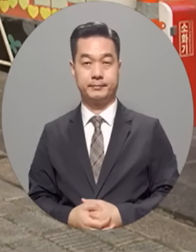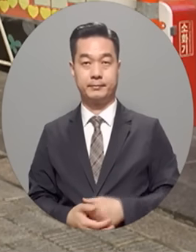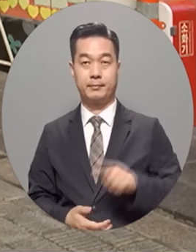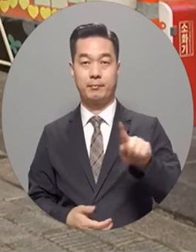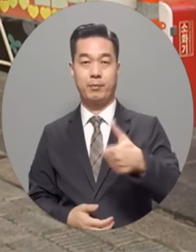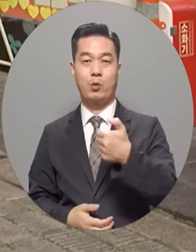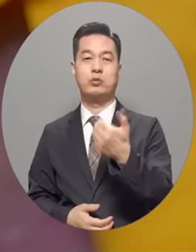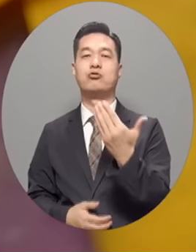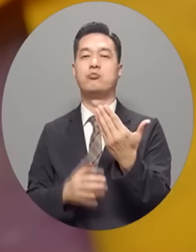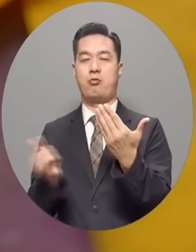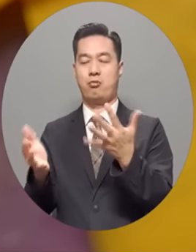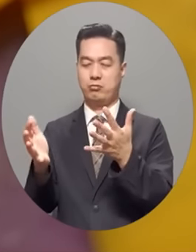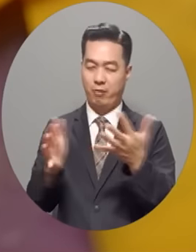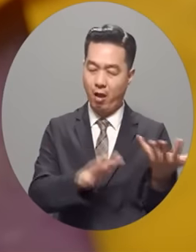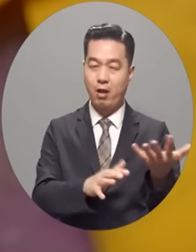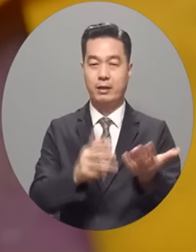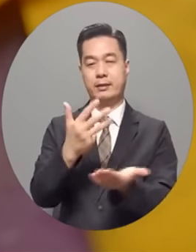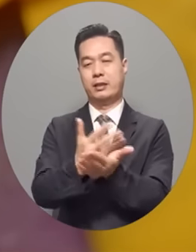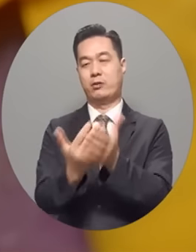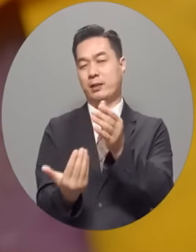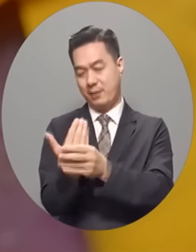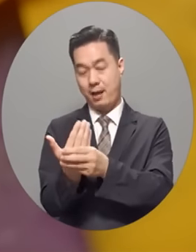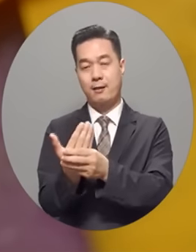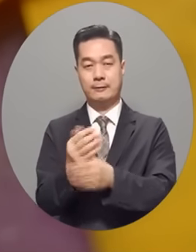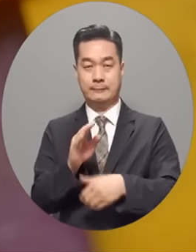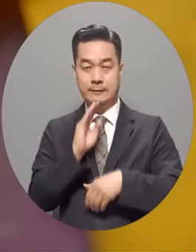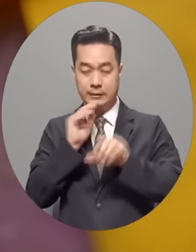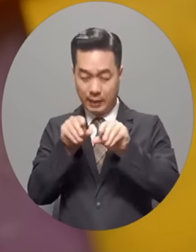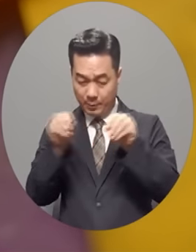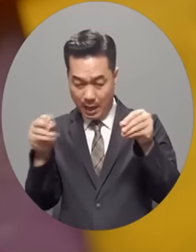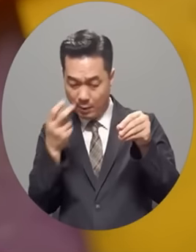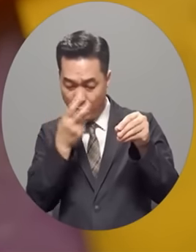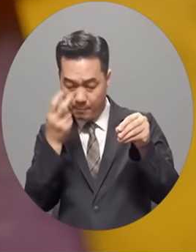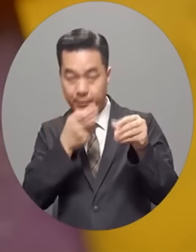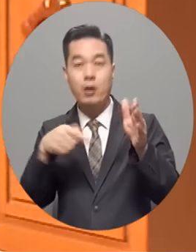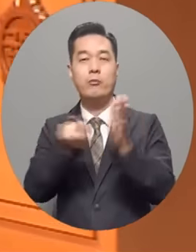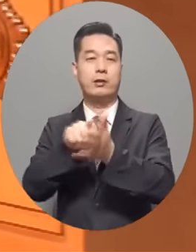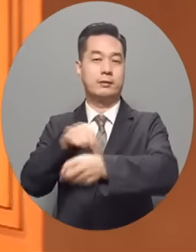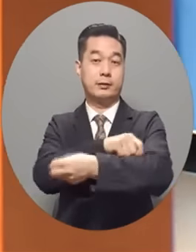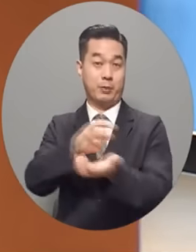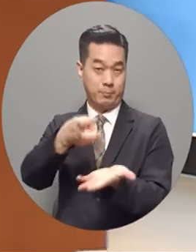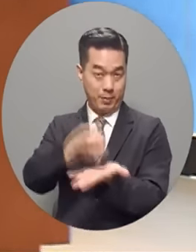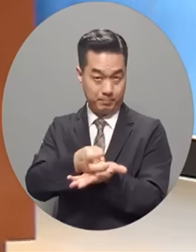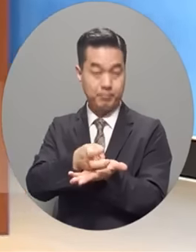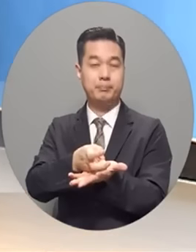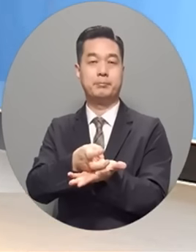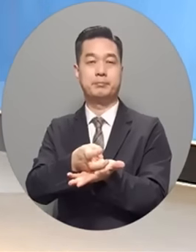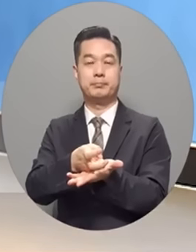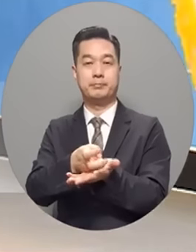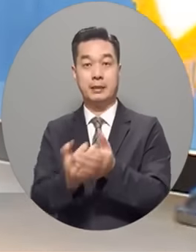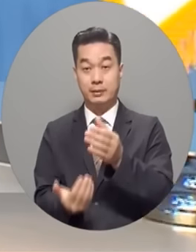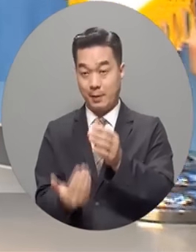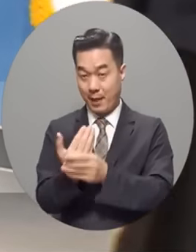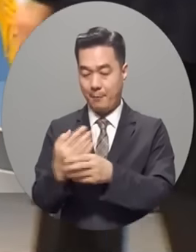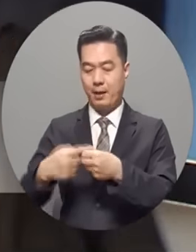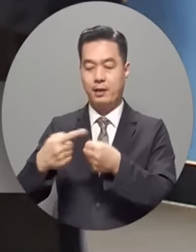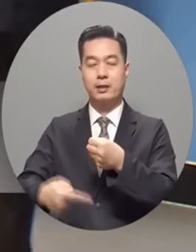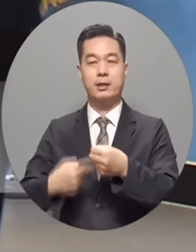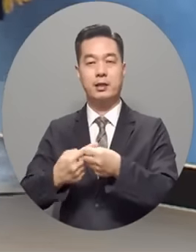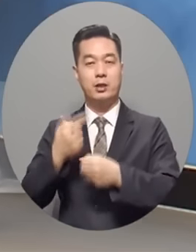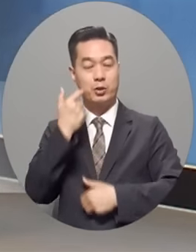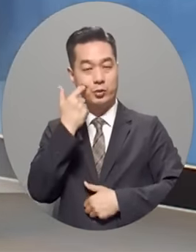159명 사망자를 낸 이태원 참사의 진상을 규명하기 위한 이태원 참사 특별법. 참사 발생 1년 6개월여